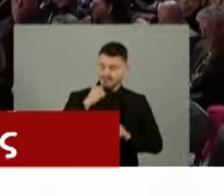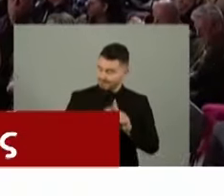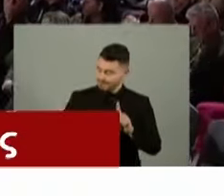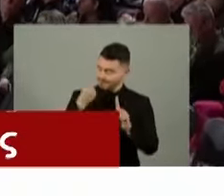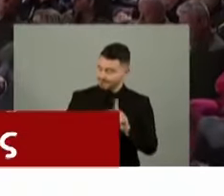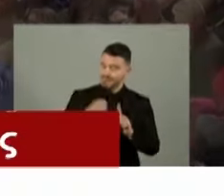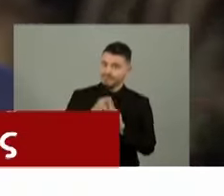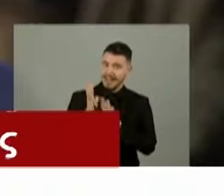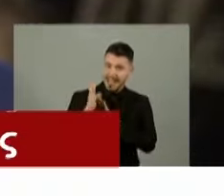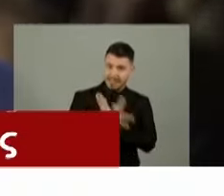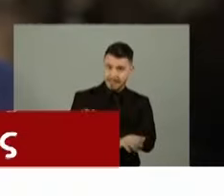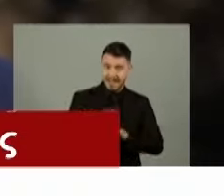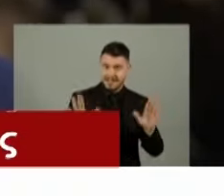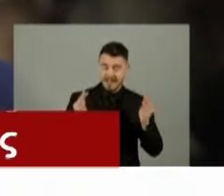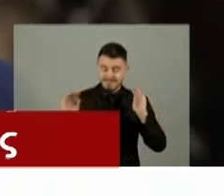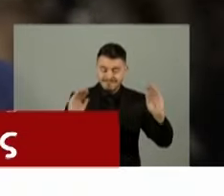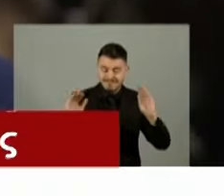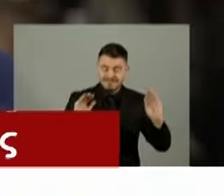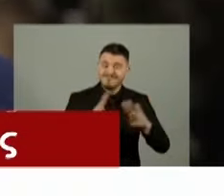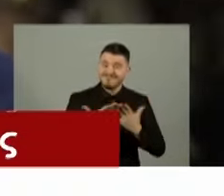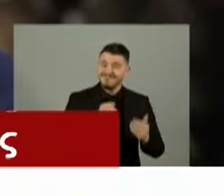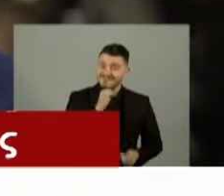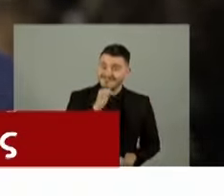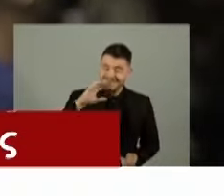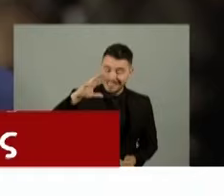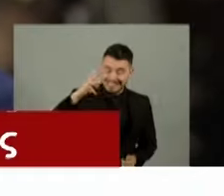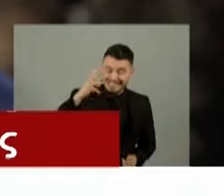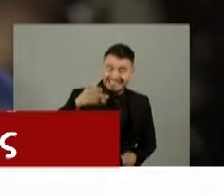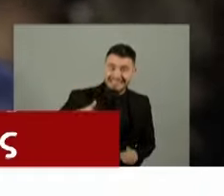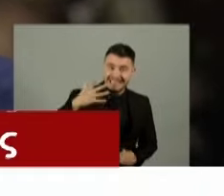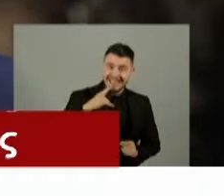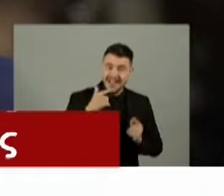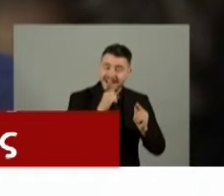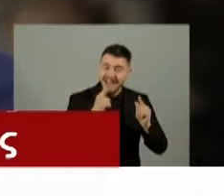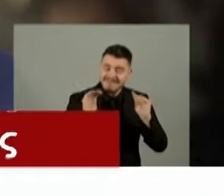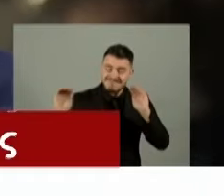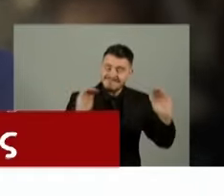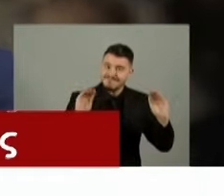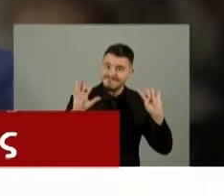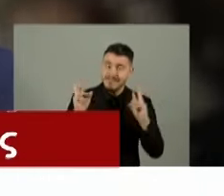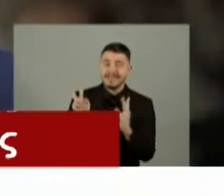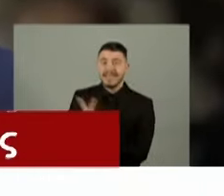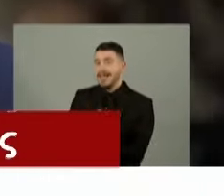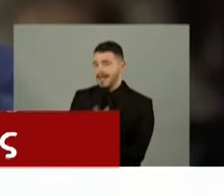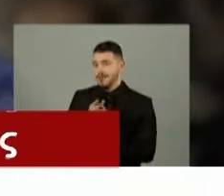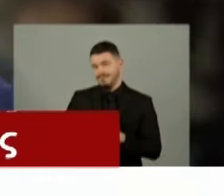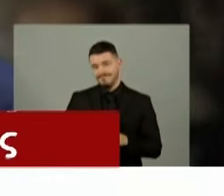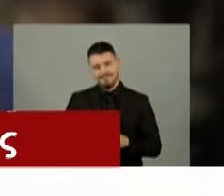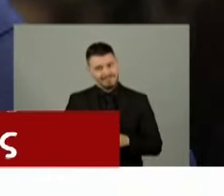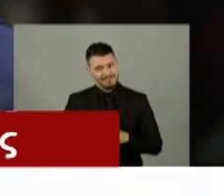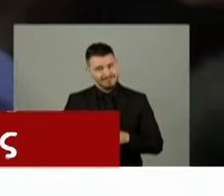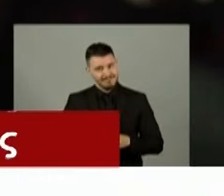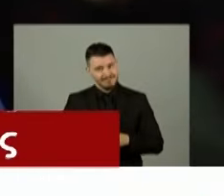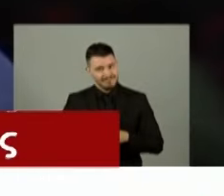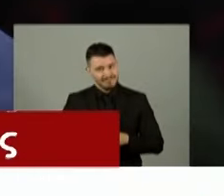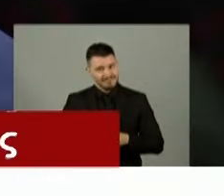του κυρίου Τσίπρα, είπαμε ότι στήριξε τον κύριο Κασελάκη, βγήκε το βράδυ των εκλογών μαζί του, πανηγυρίσαν, αγκαλιαστήκανε,